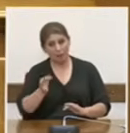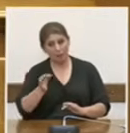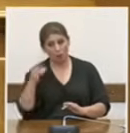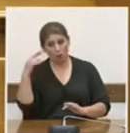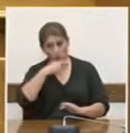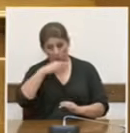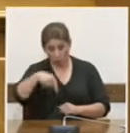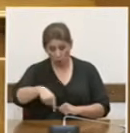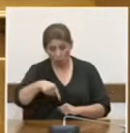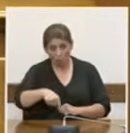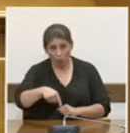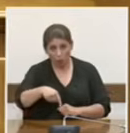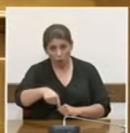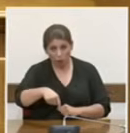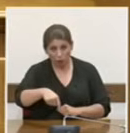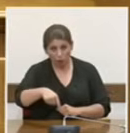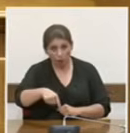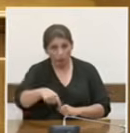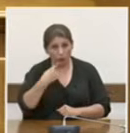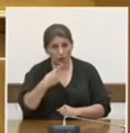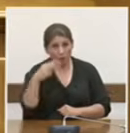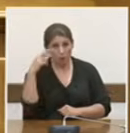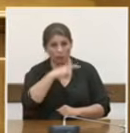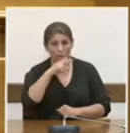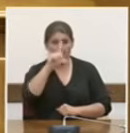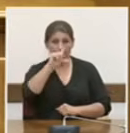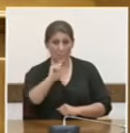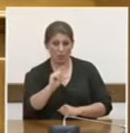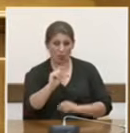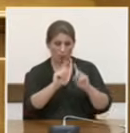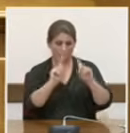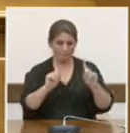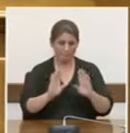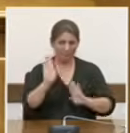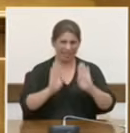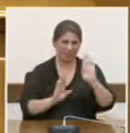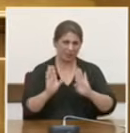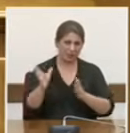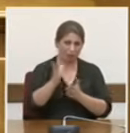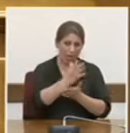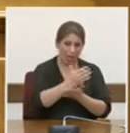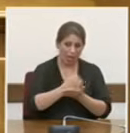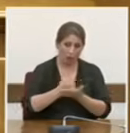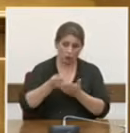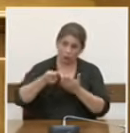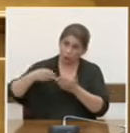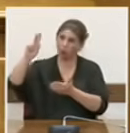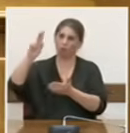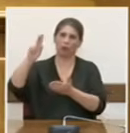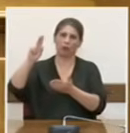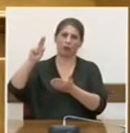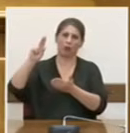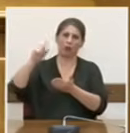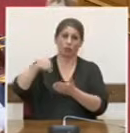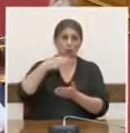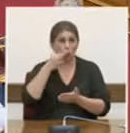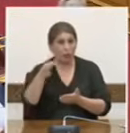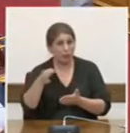Είπε εδώ. Ότι μείωσε τα μερίσματα και έχουμε περισσότερα έσοδα. Το είπε. Το είπε, κύριε Υπουργέ, το